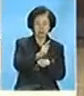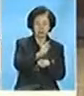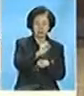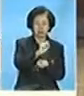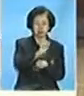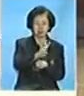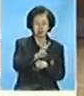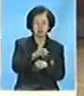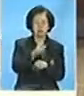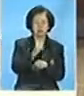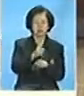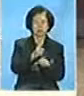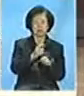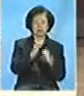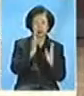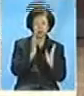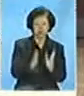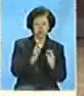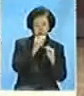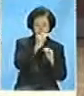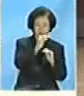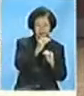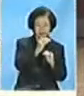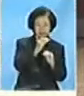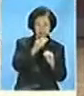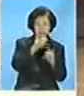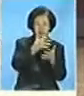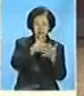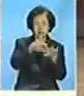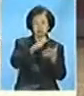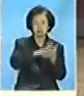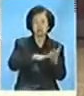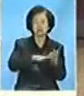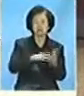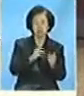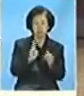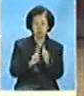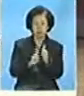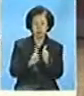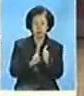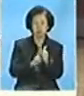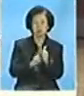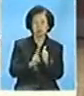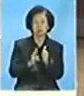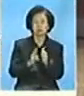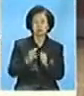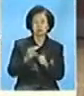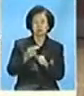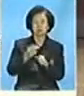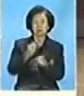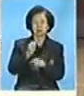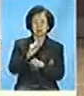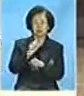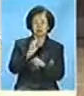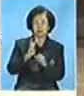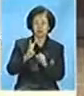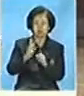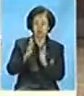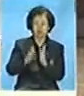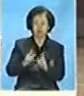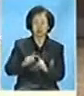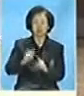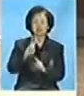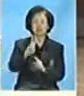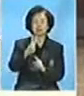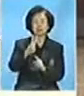าในฐานะผู้กำหนดนโยบายท่านรองประธานวุฒิสภาคนที่สองท่านสมาชิ